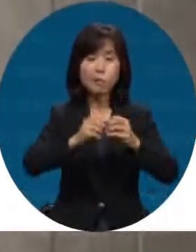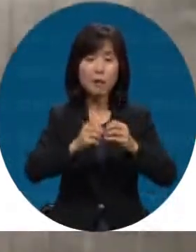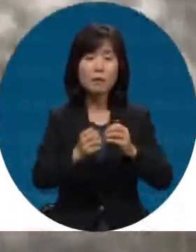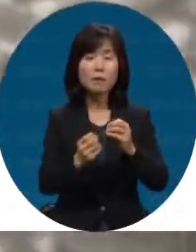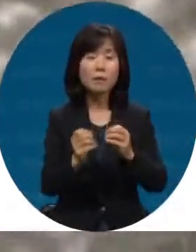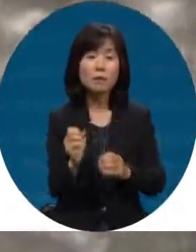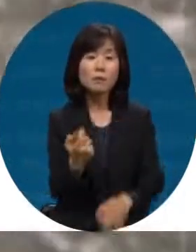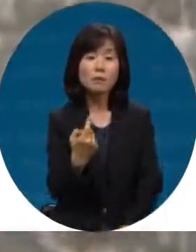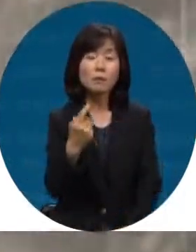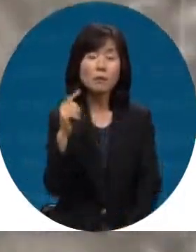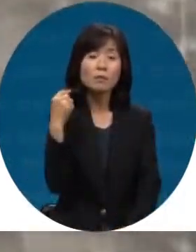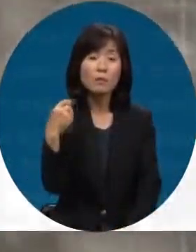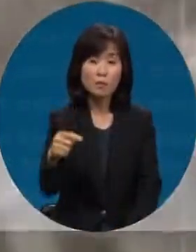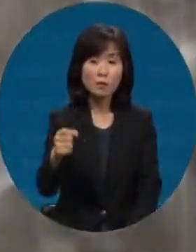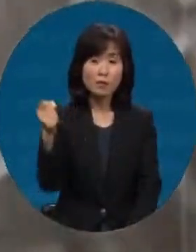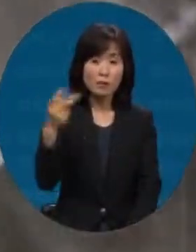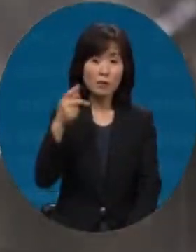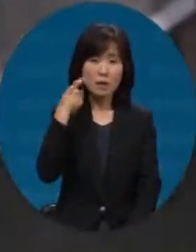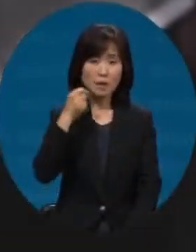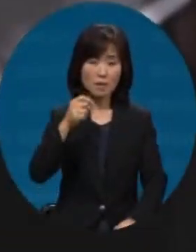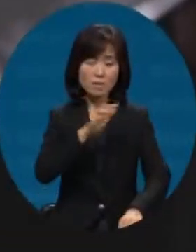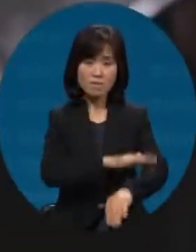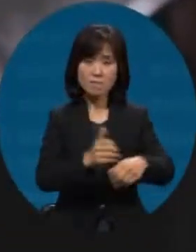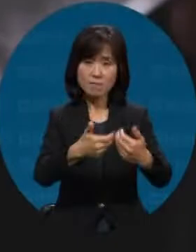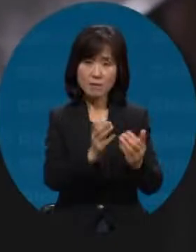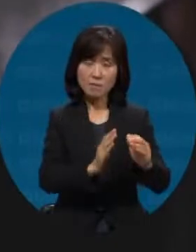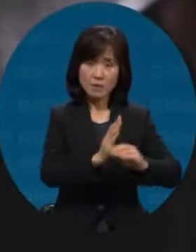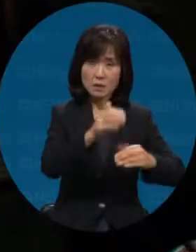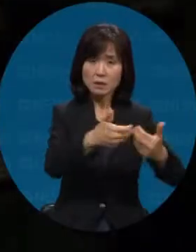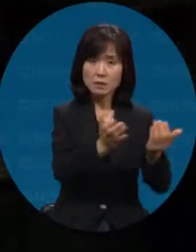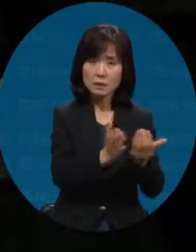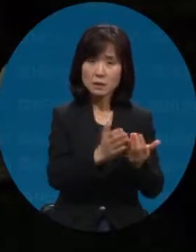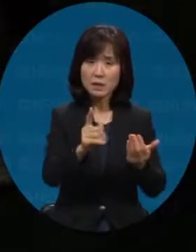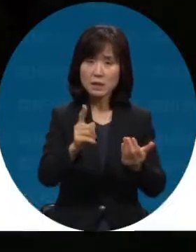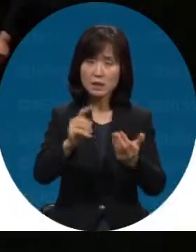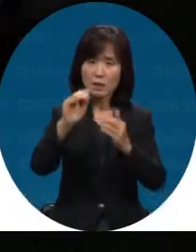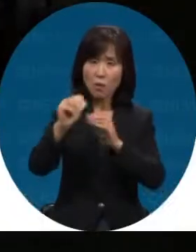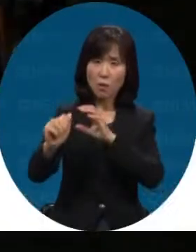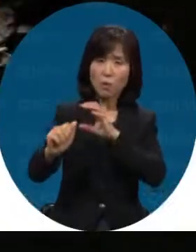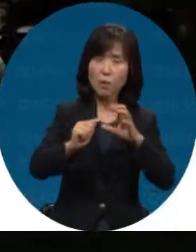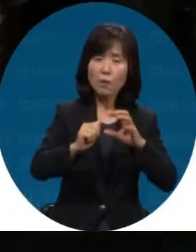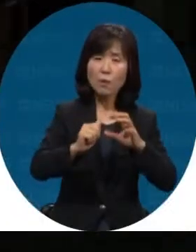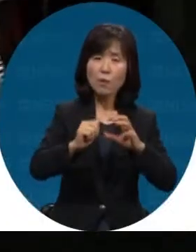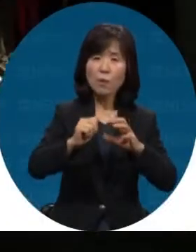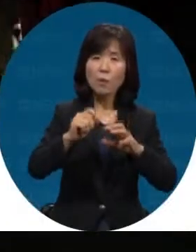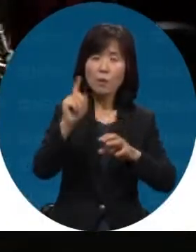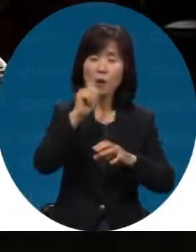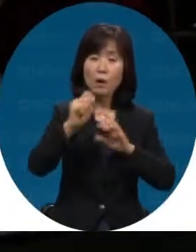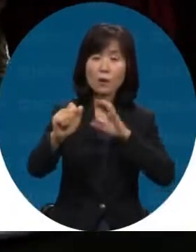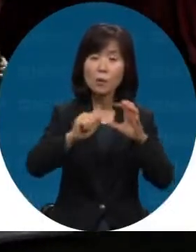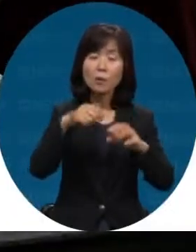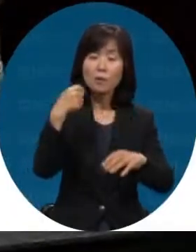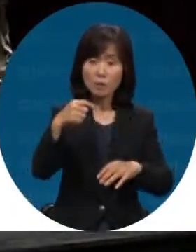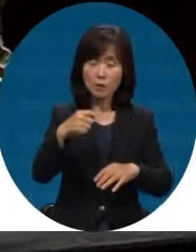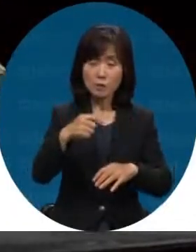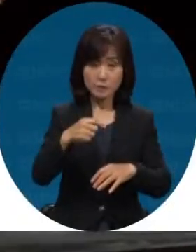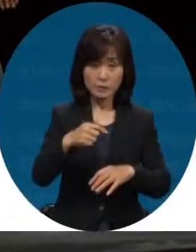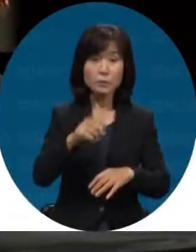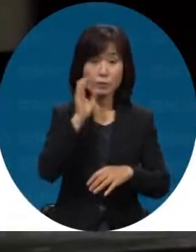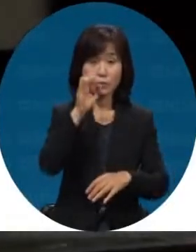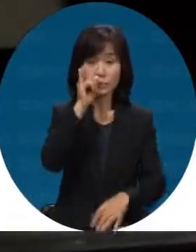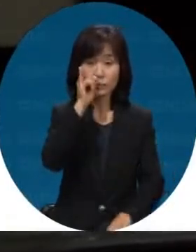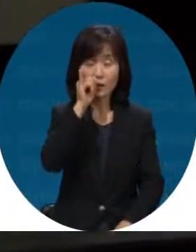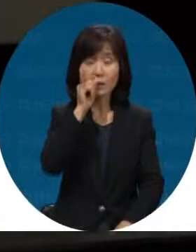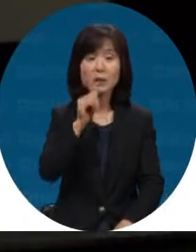극우 세력은 이를 어떻게 악용했는지가 드러납니다. 영화는 4년 전 보도된 지상파 다큐멘터리를